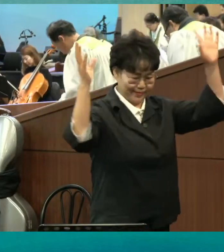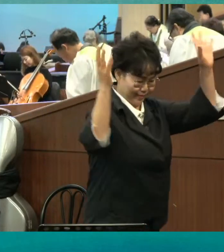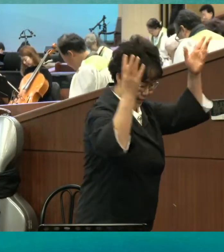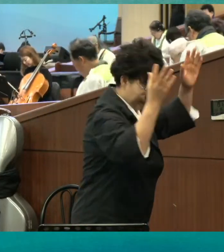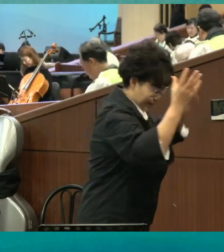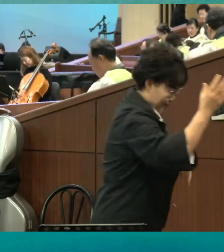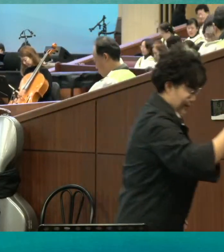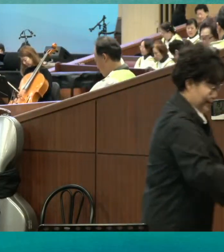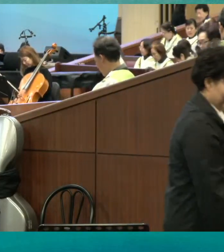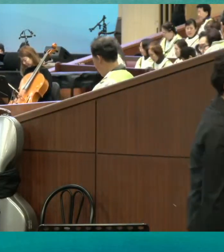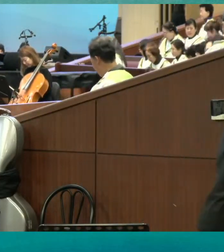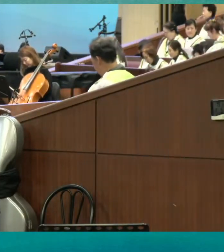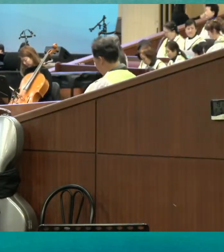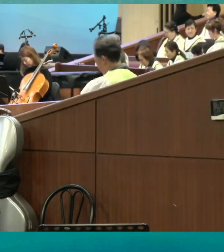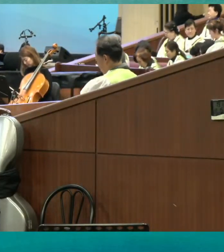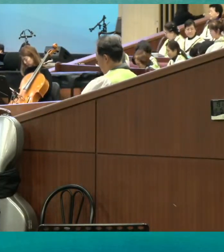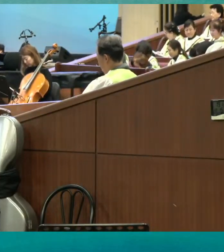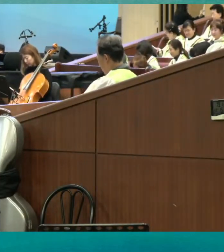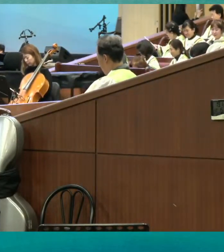감사합니다.